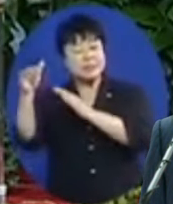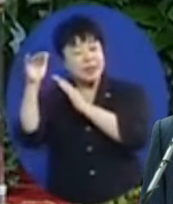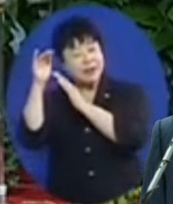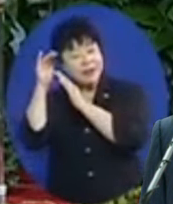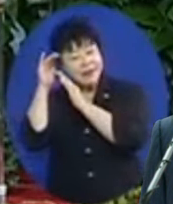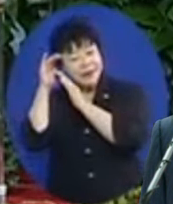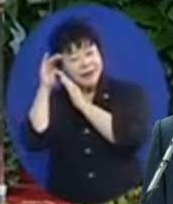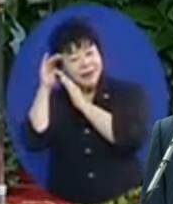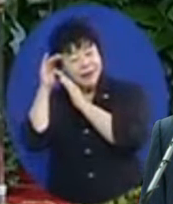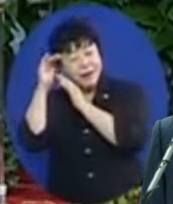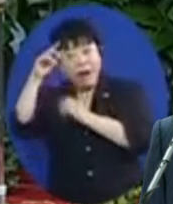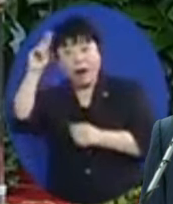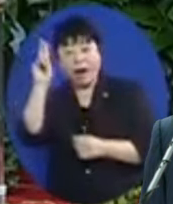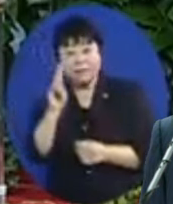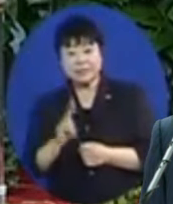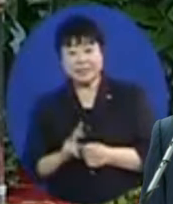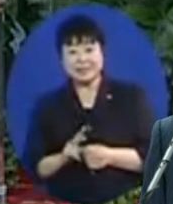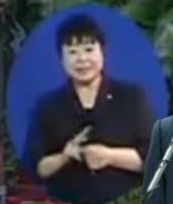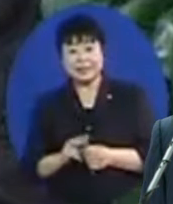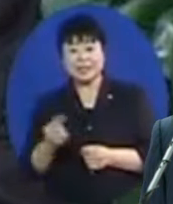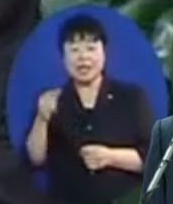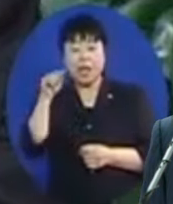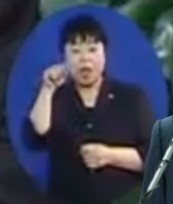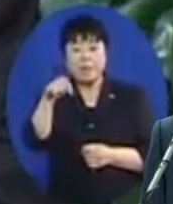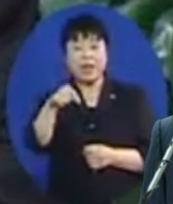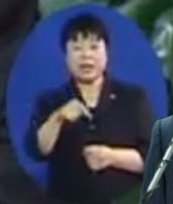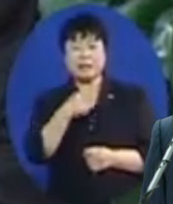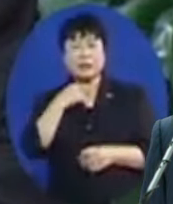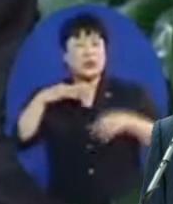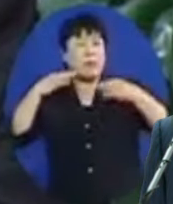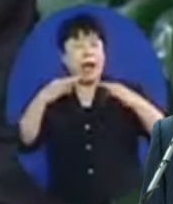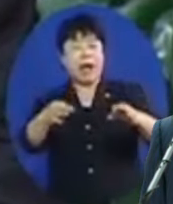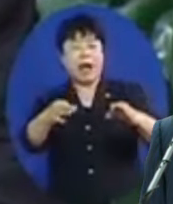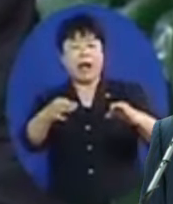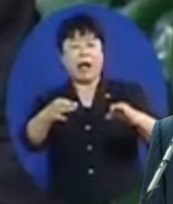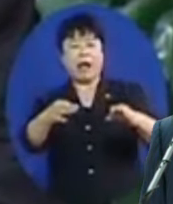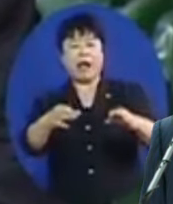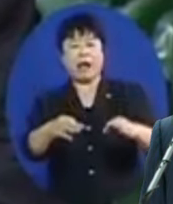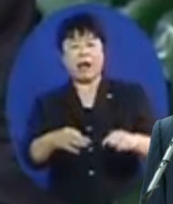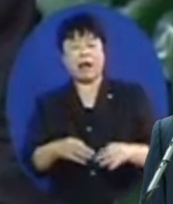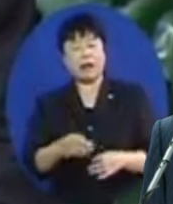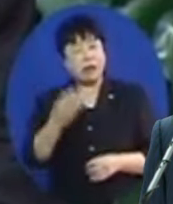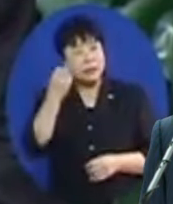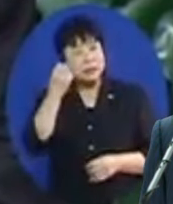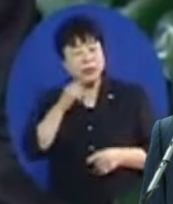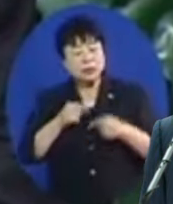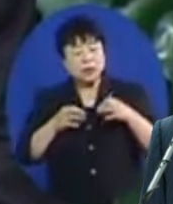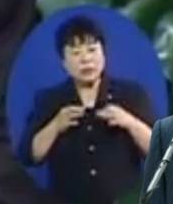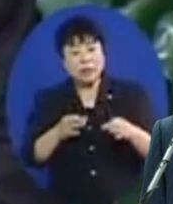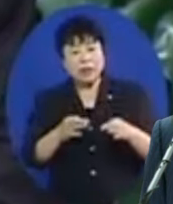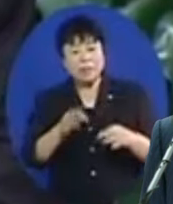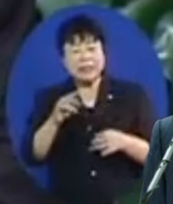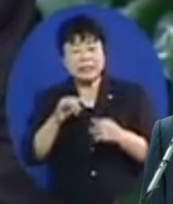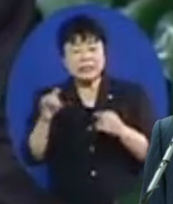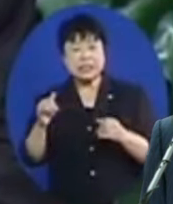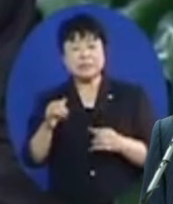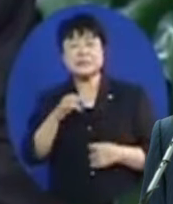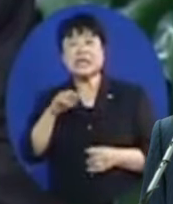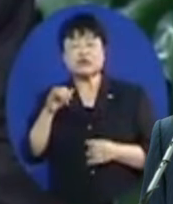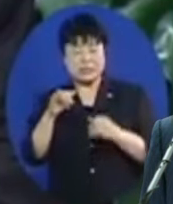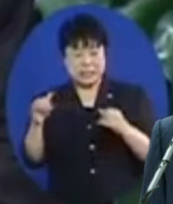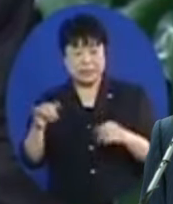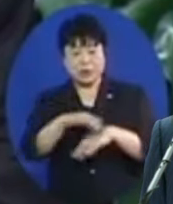기울이고 있었습니다. 그런데 갑자기 바깥에서 비명 소리가 나고 웅성웅성한 소리가 나더니 바리새 교인, 사두개